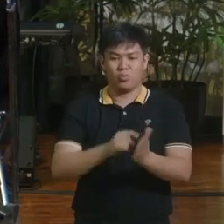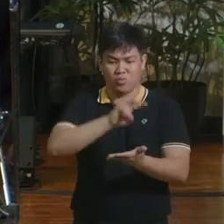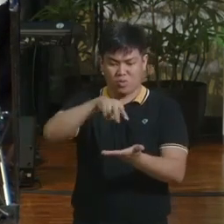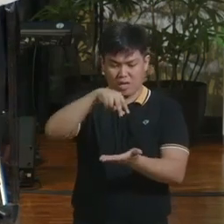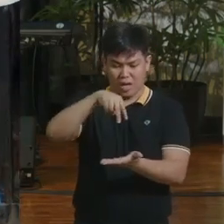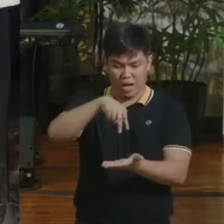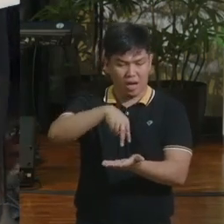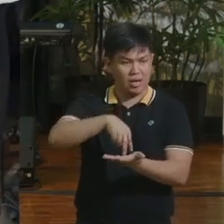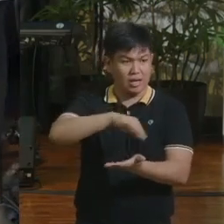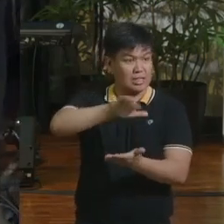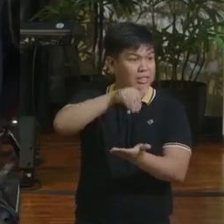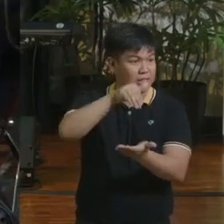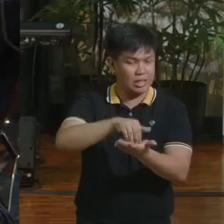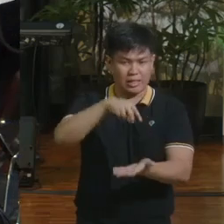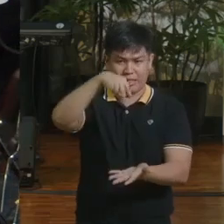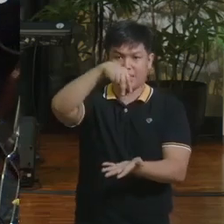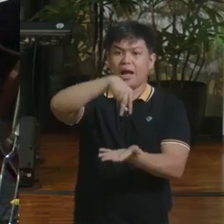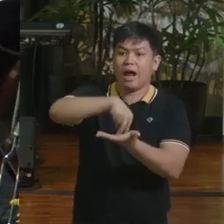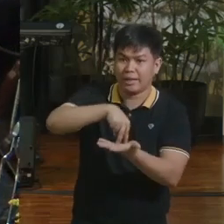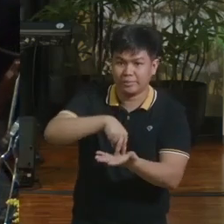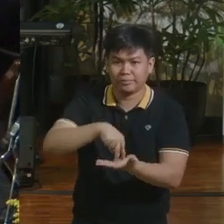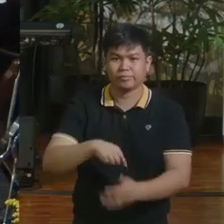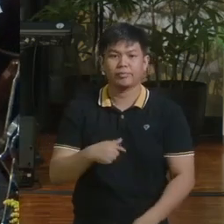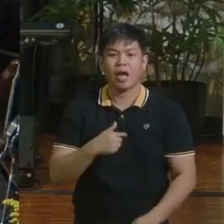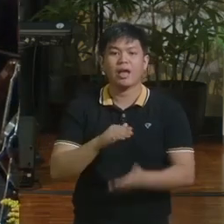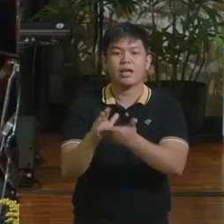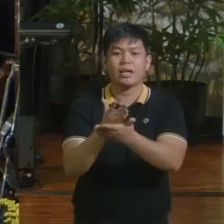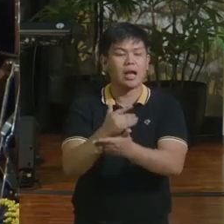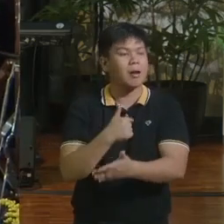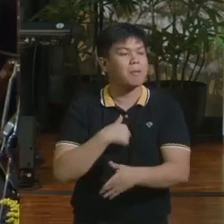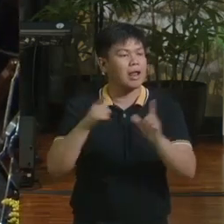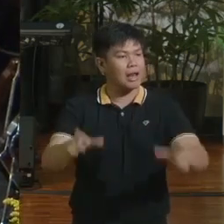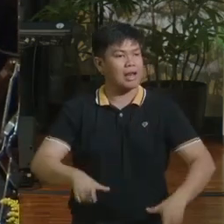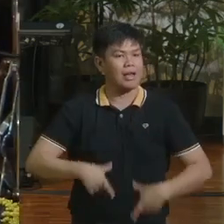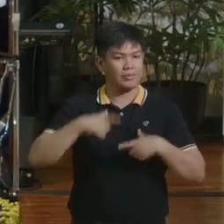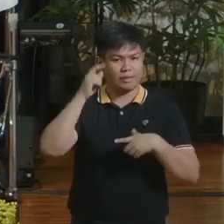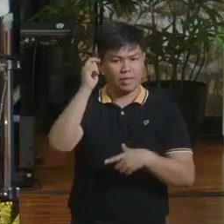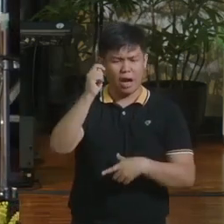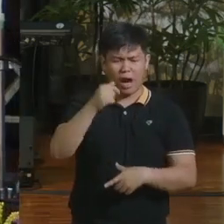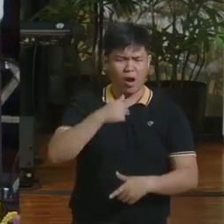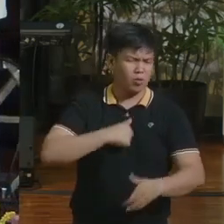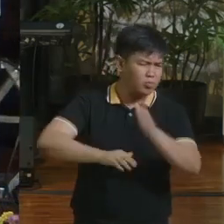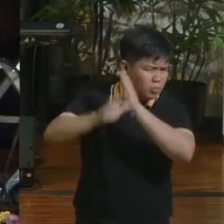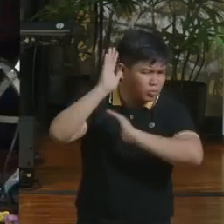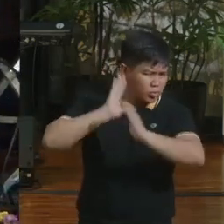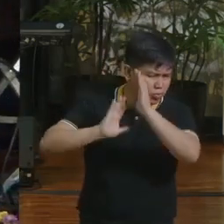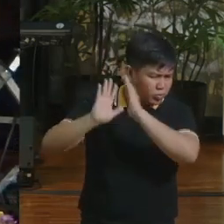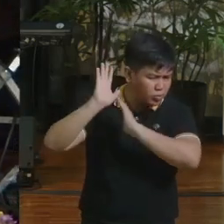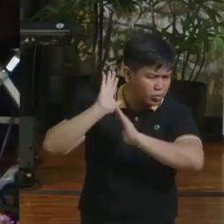ang gospel na shinare sa kanila. Kung ano ang pinaniniwalaan nilang